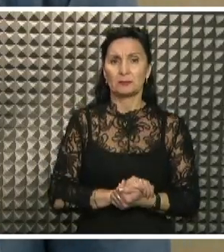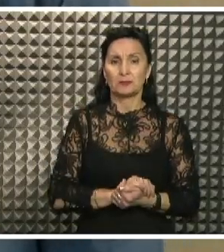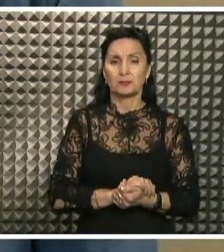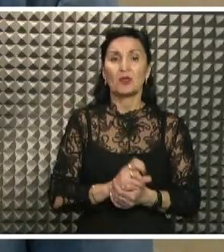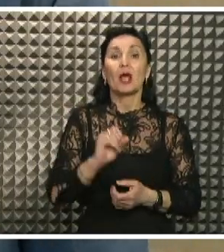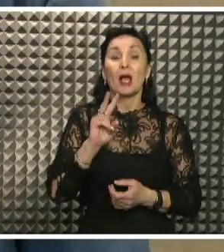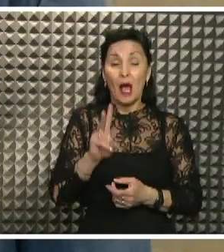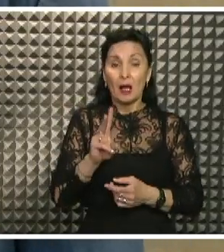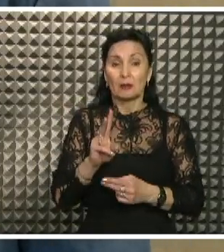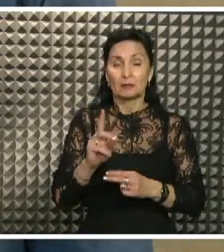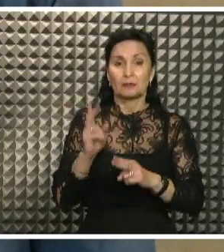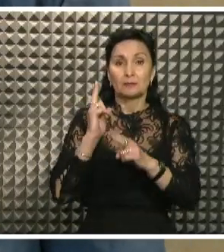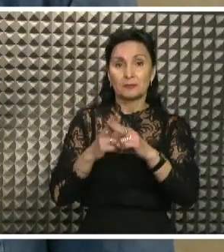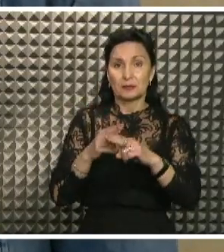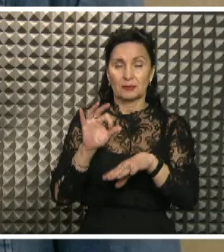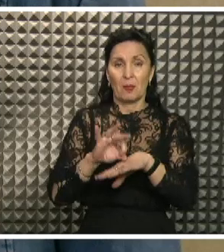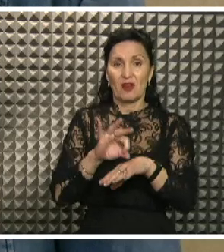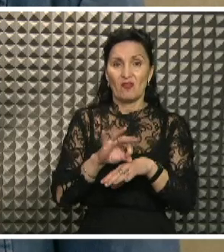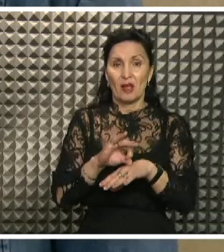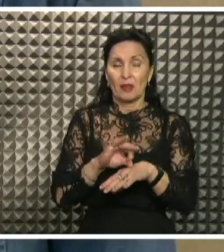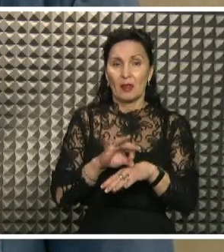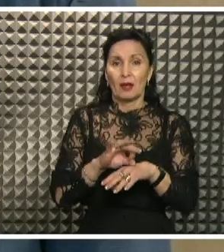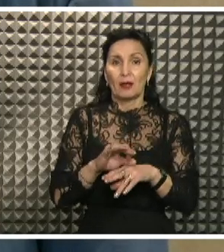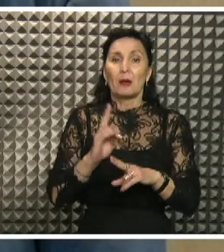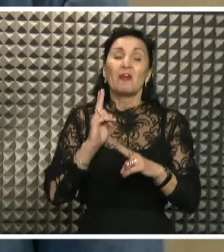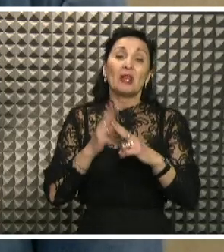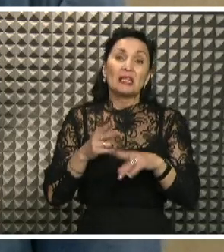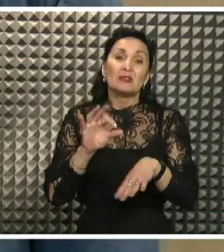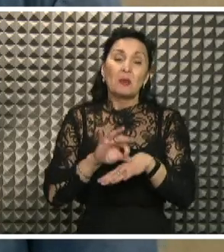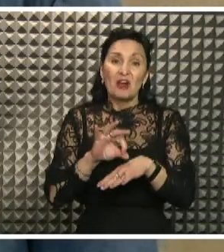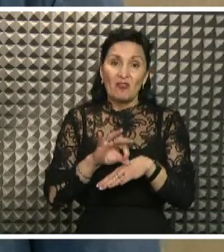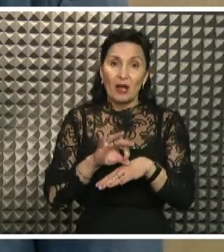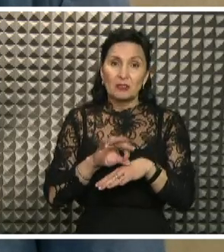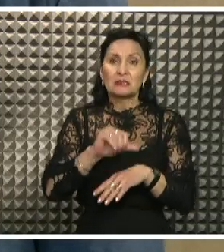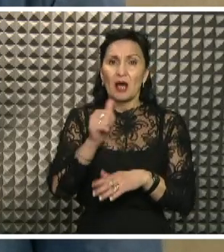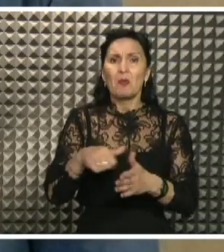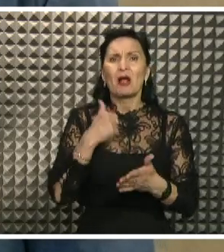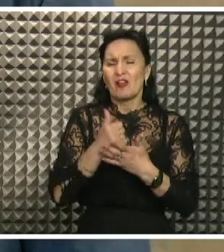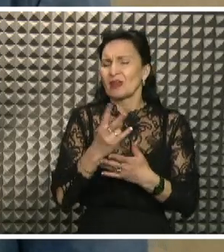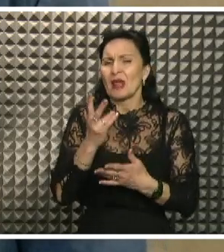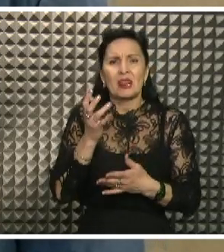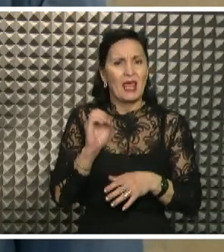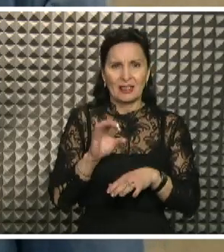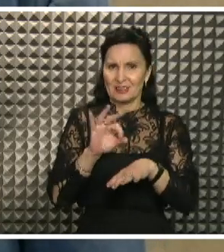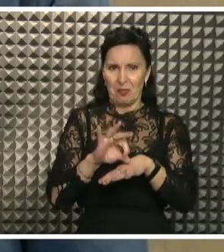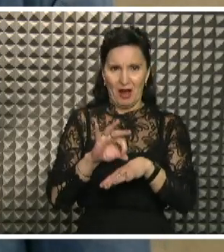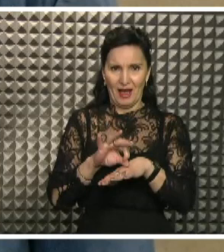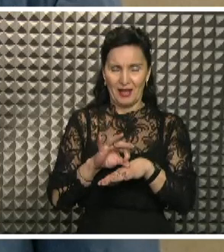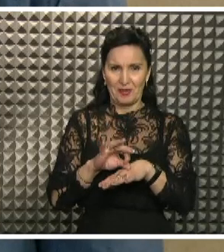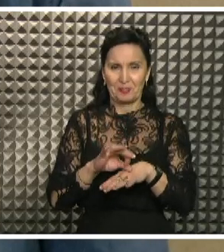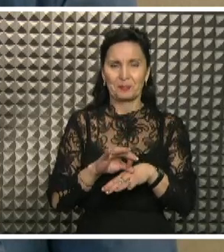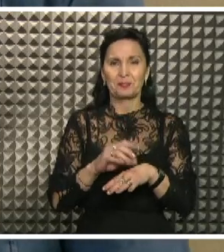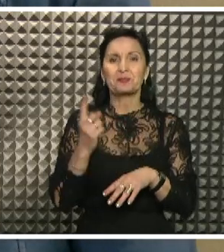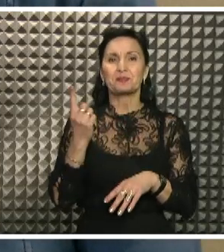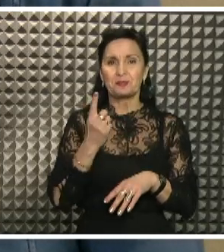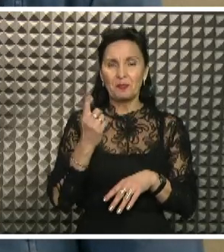Как профилактировать заболевание? Ну, профилактировать, то есть самое главное не заболеть. Да, вот. Первая профилактика.